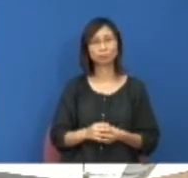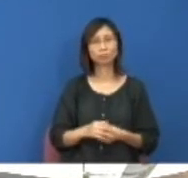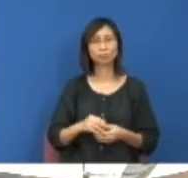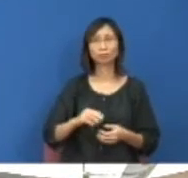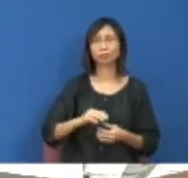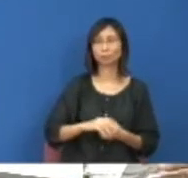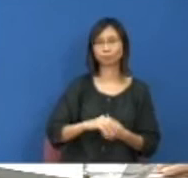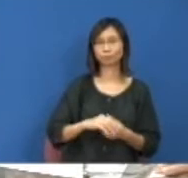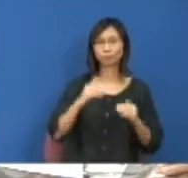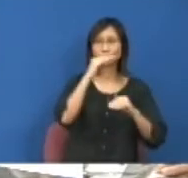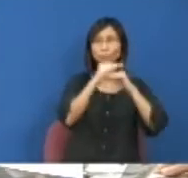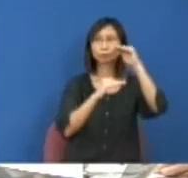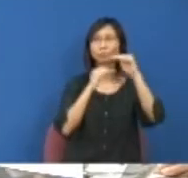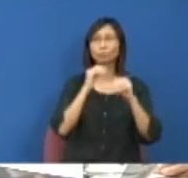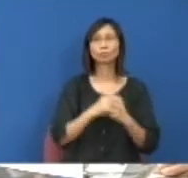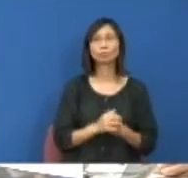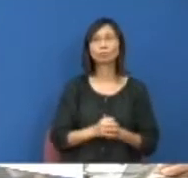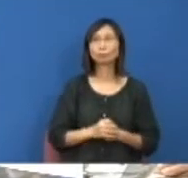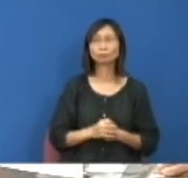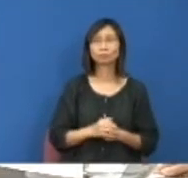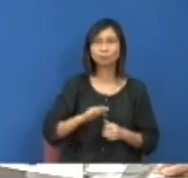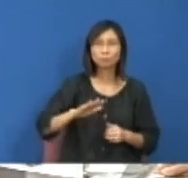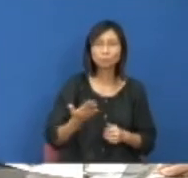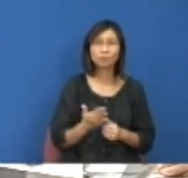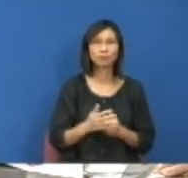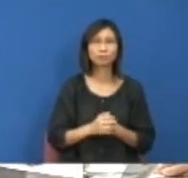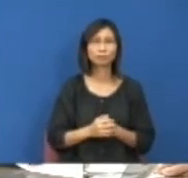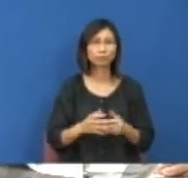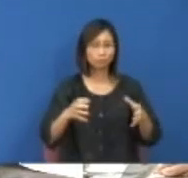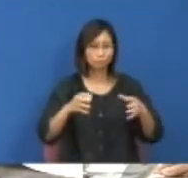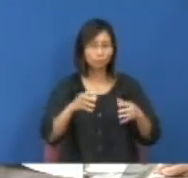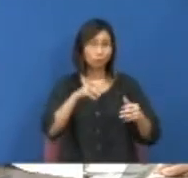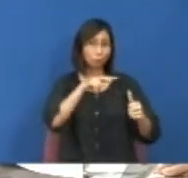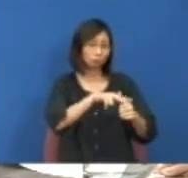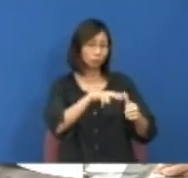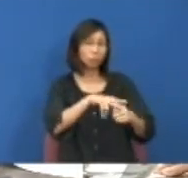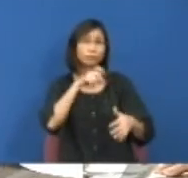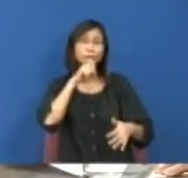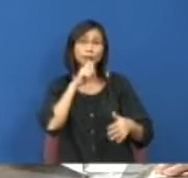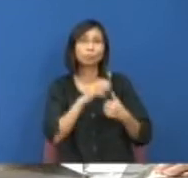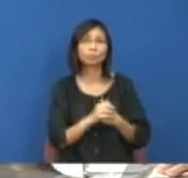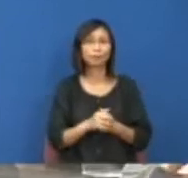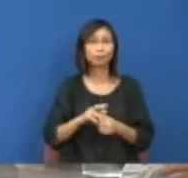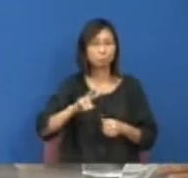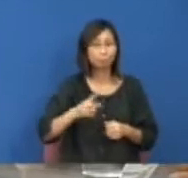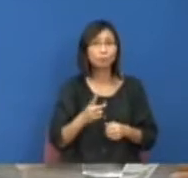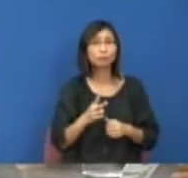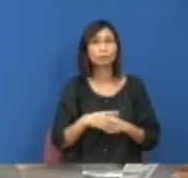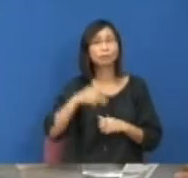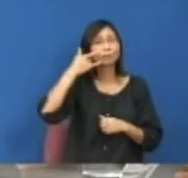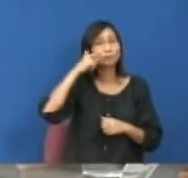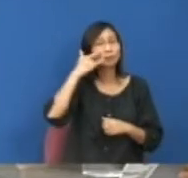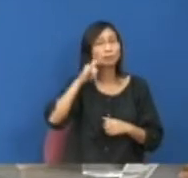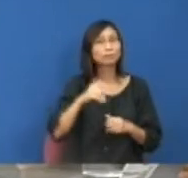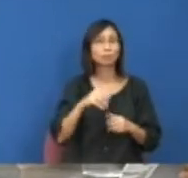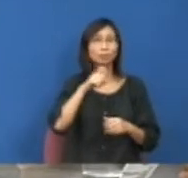級係打倒咗但係有佢一個局限就係話佢係迎嚟咗另一個新嘅有產階級啫嘛，嗰就係所謂我哋講